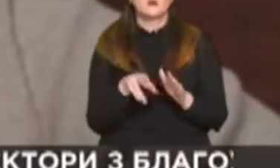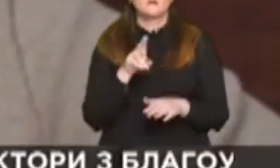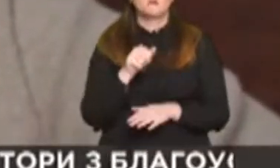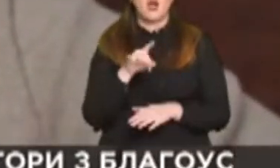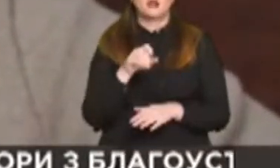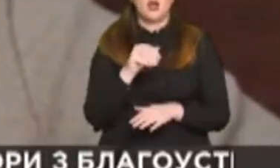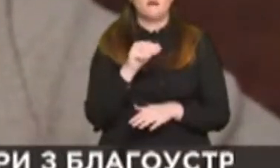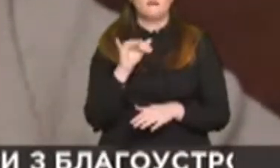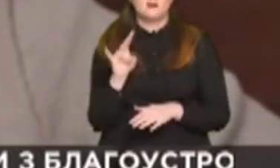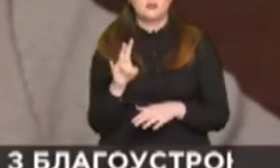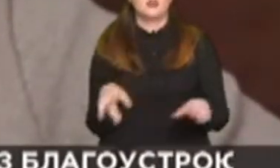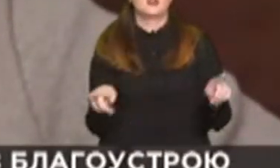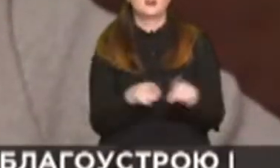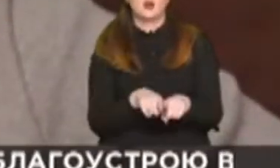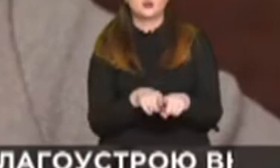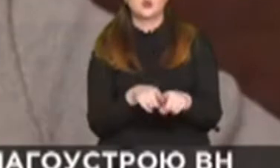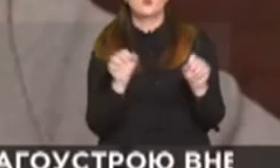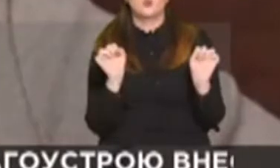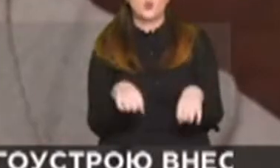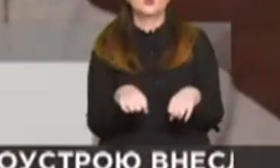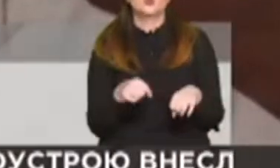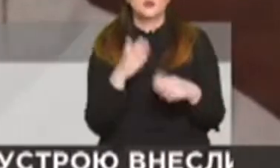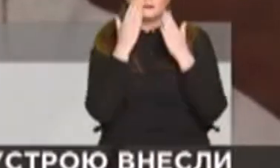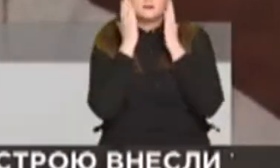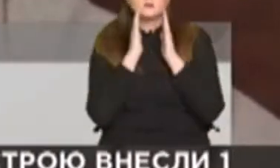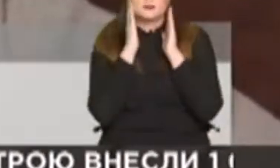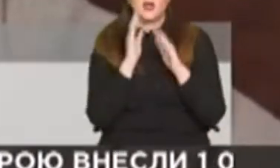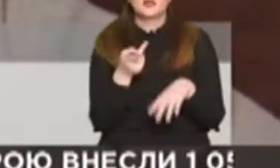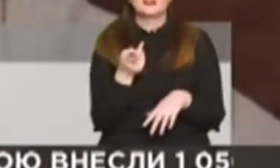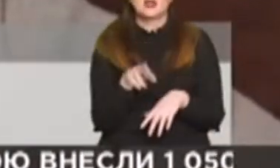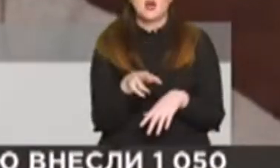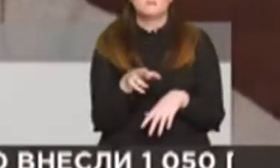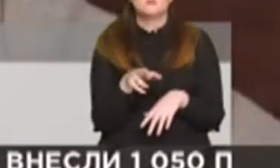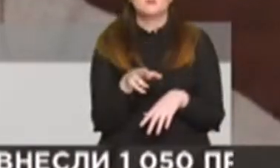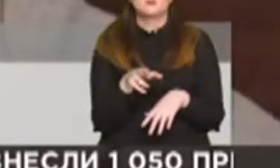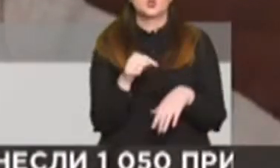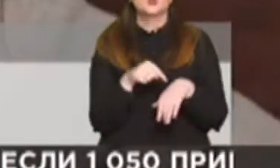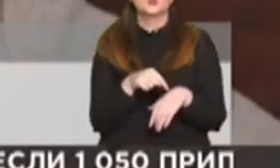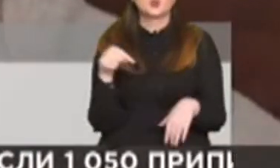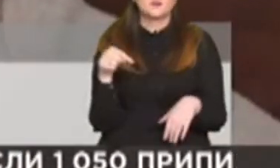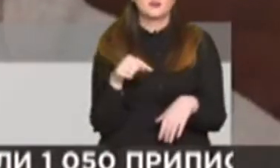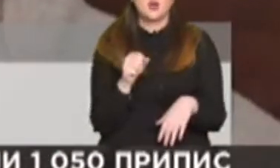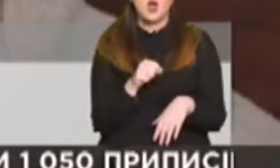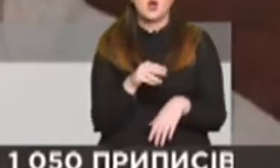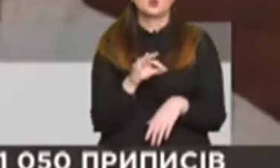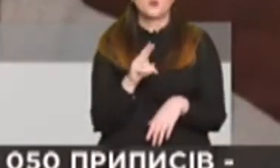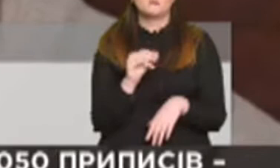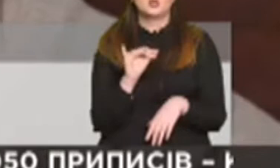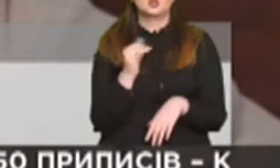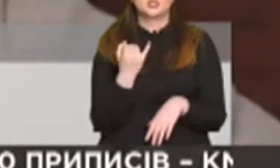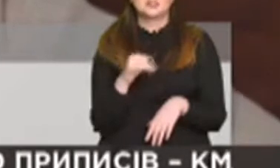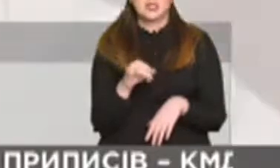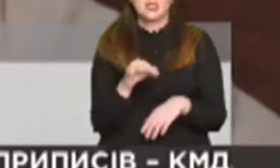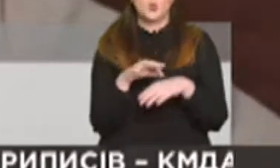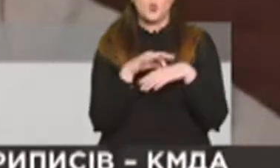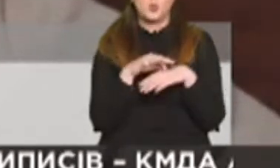парафин. Также можно наносить средства для чувствительной атопической кожи, эмоленты